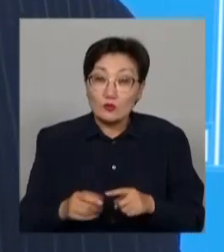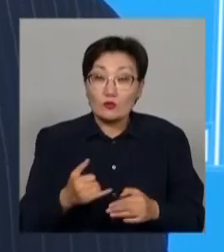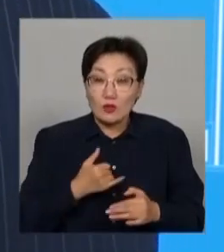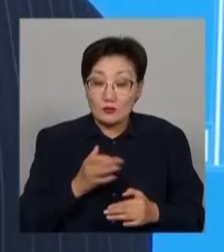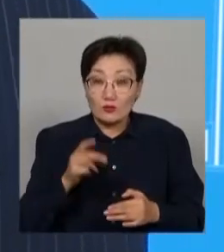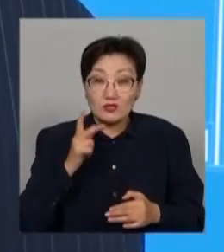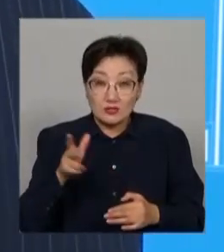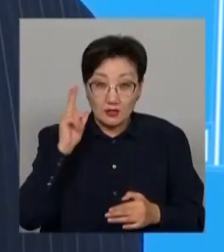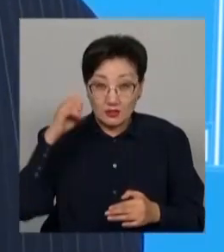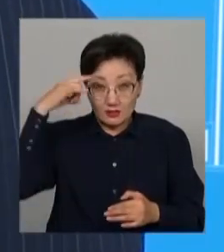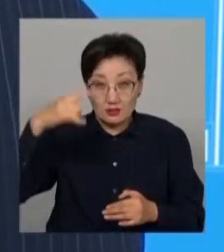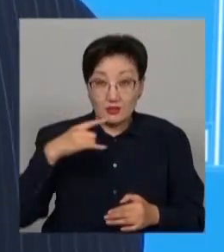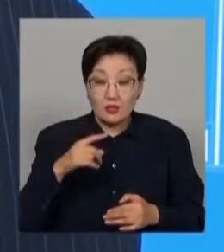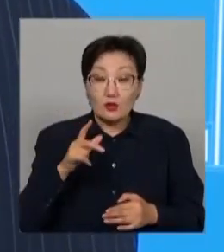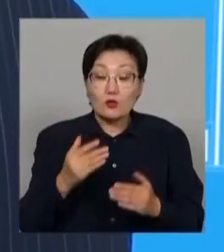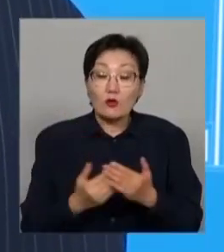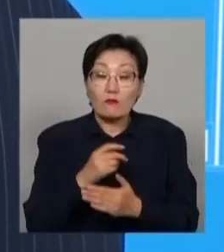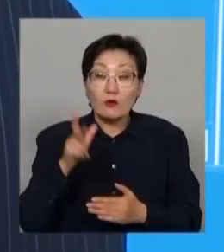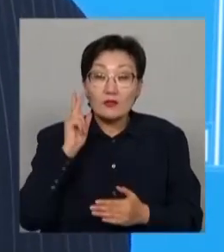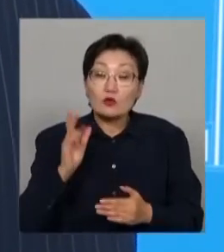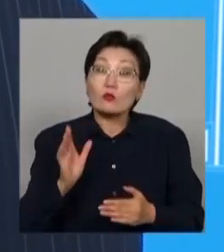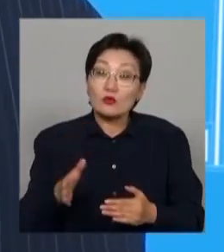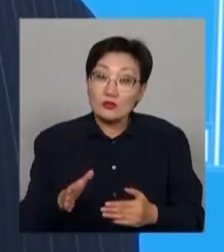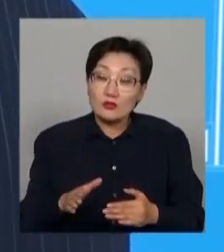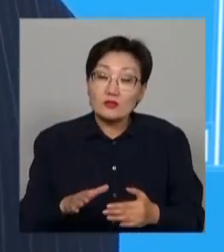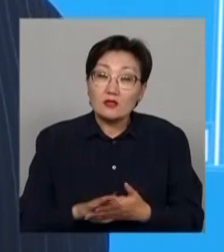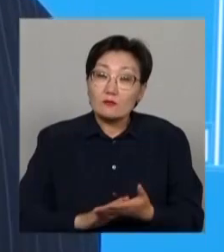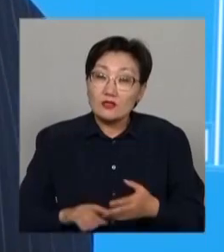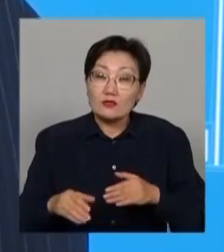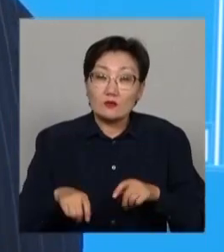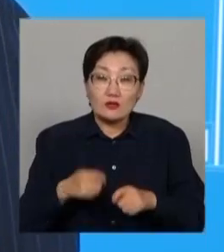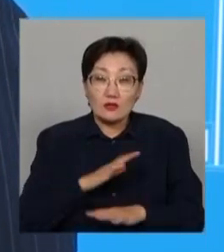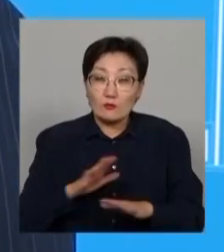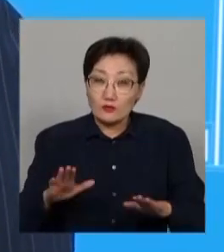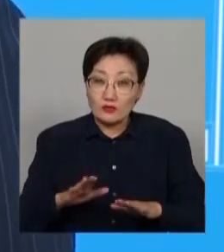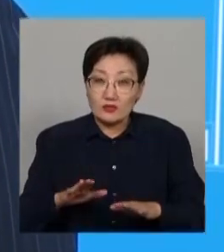Украины в Казахстане. Это нисколько не портит наши отношения с Украиной.